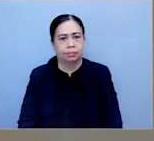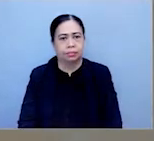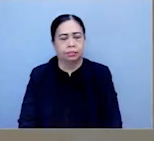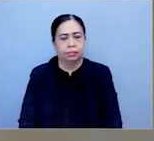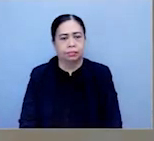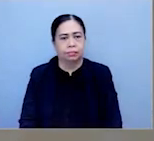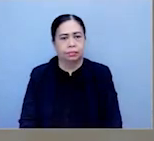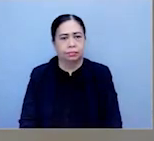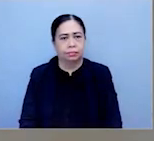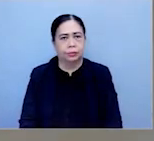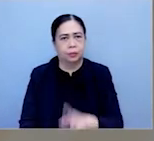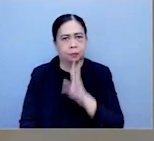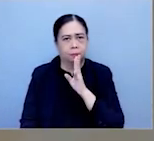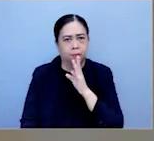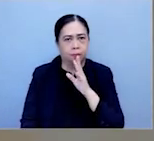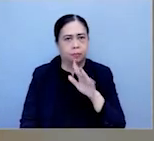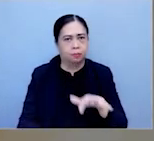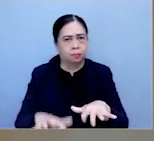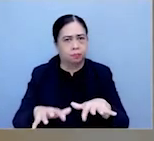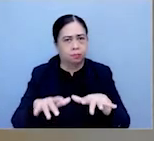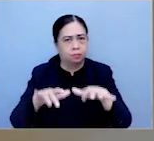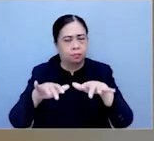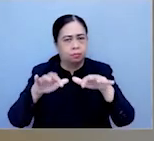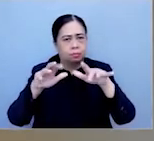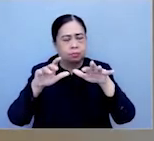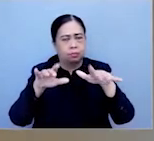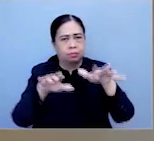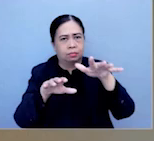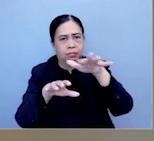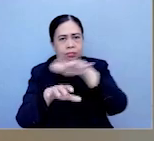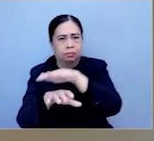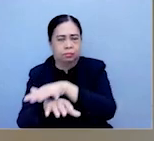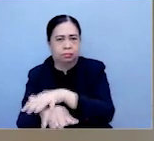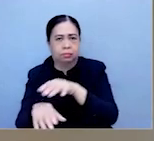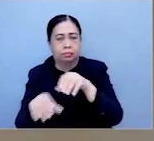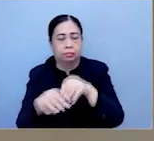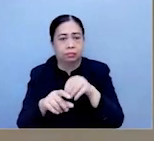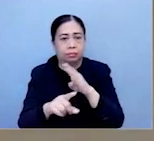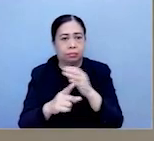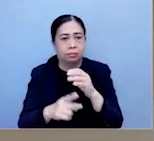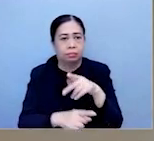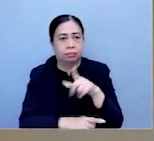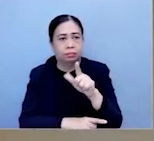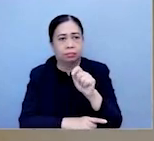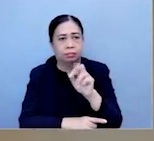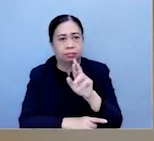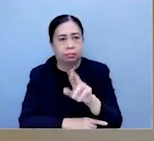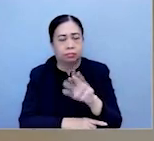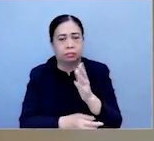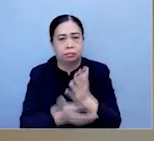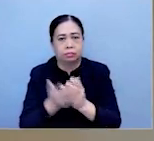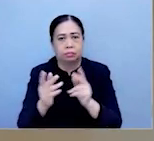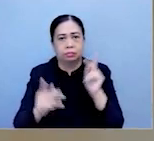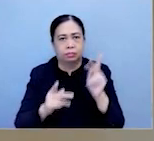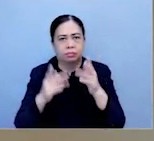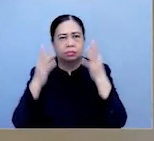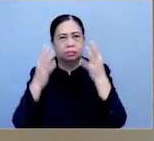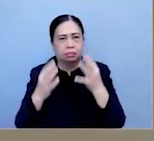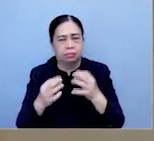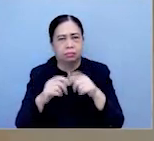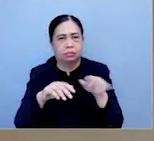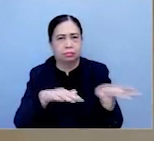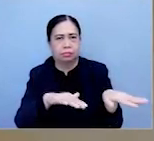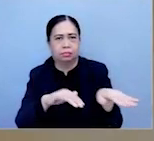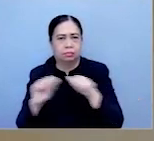Umakyat na po yung tubig. Halos umapaw naman ang tubig sa ilog na ito sa Barangay Pilar. Ang ilang residente minabuti ng lumikas